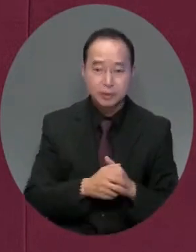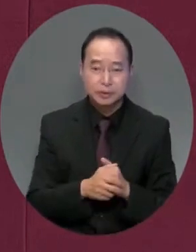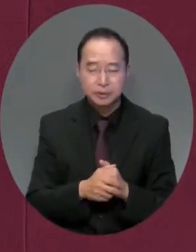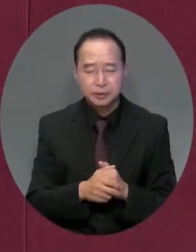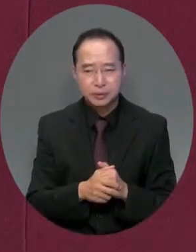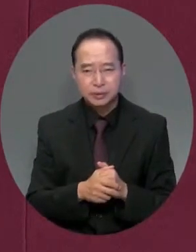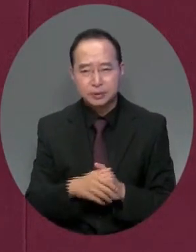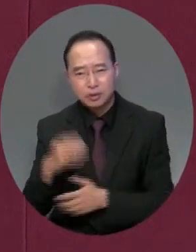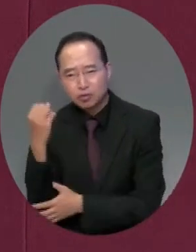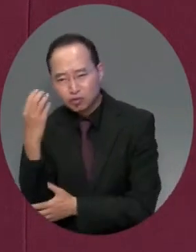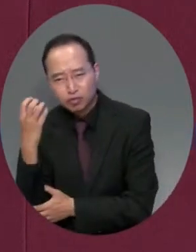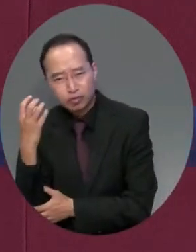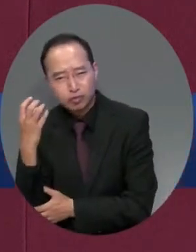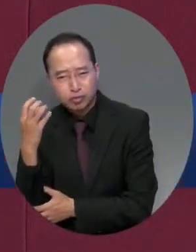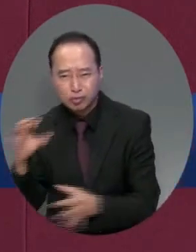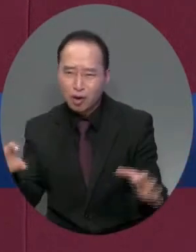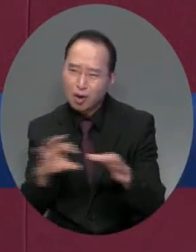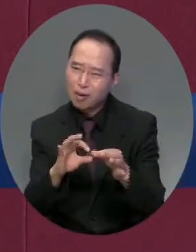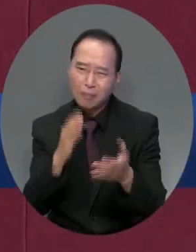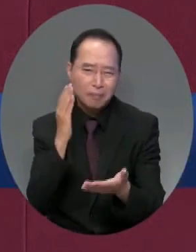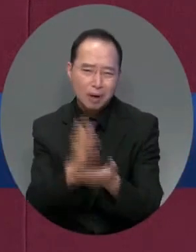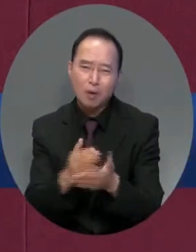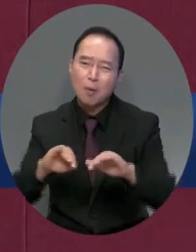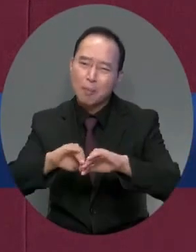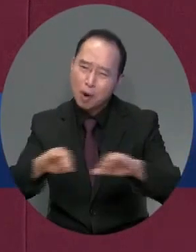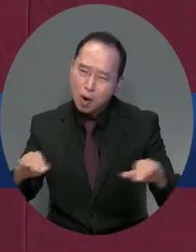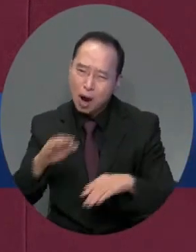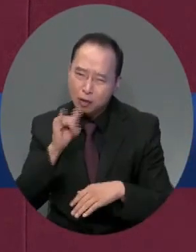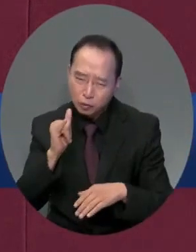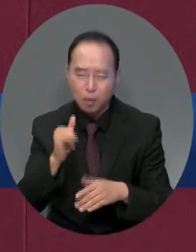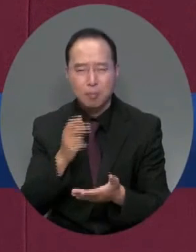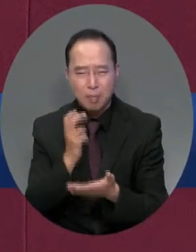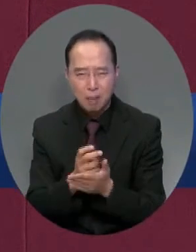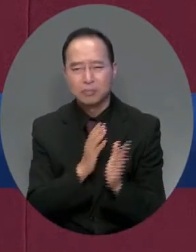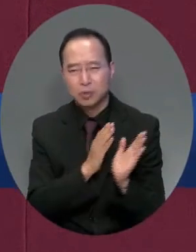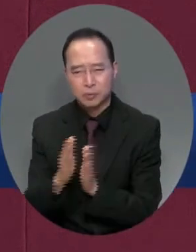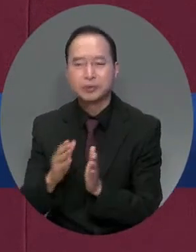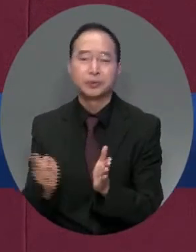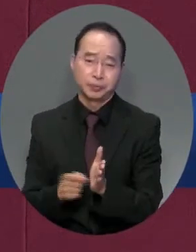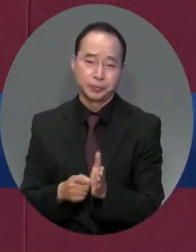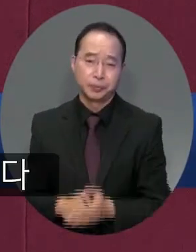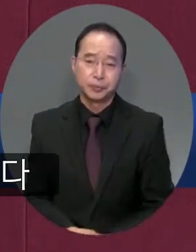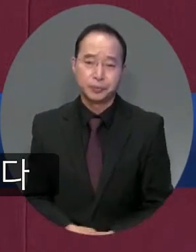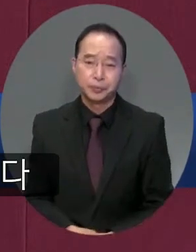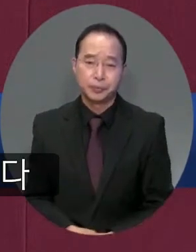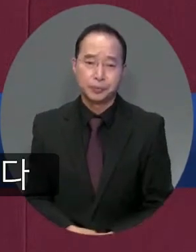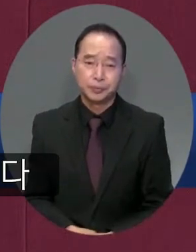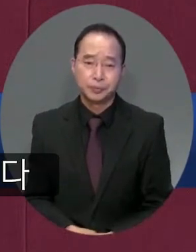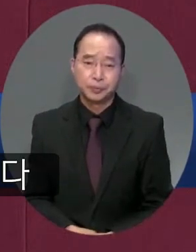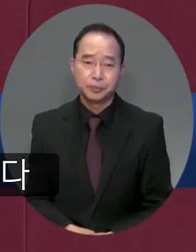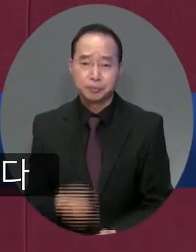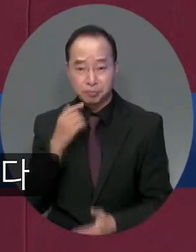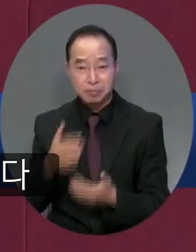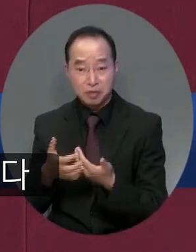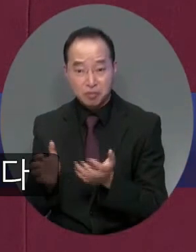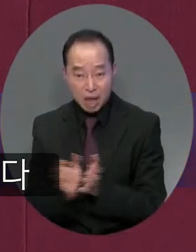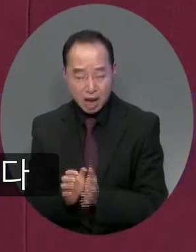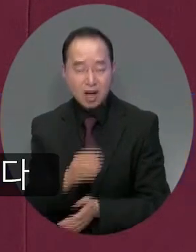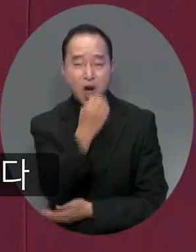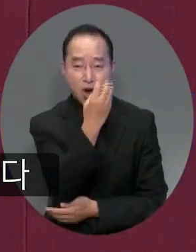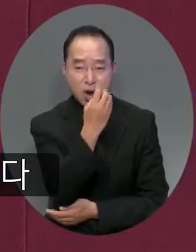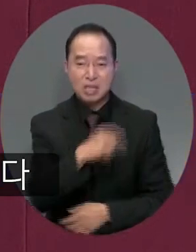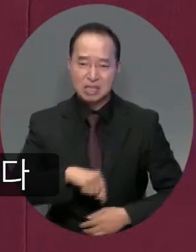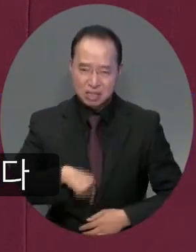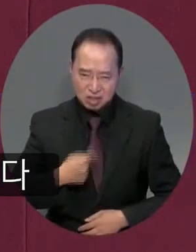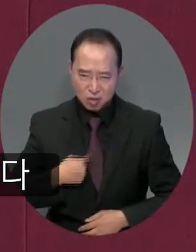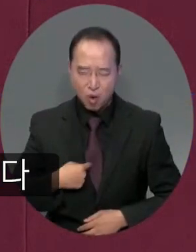뉴스를 공급받을 수 있도록 법적, 제도적 정비를 서둘러야 합니다. 더불어민주당은 언론인 스스로 주도하는